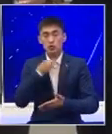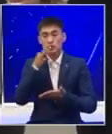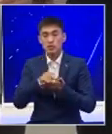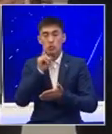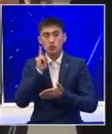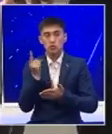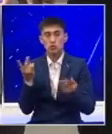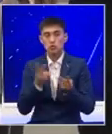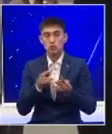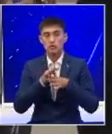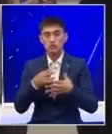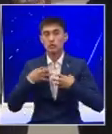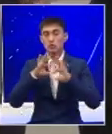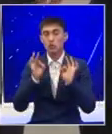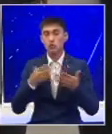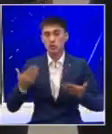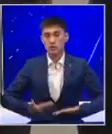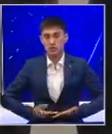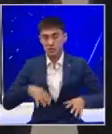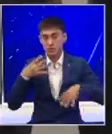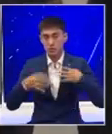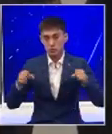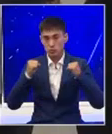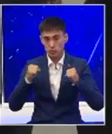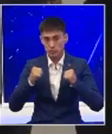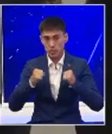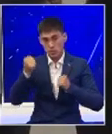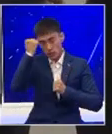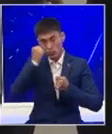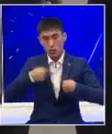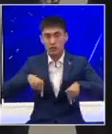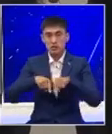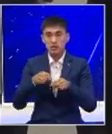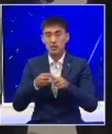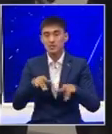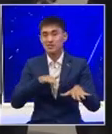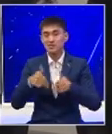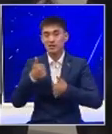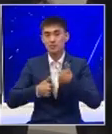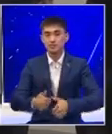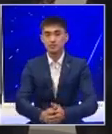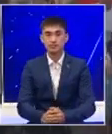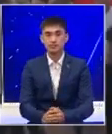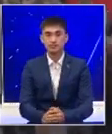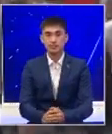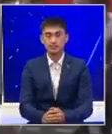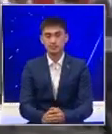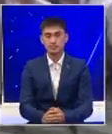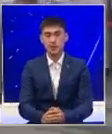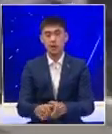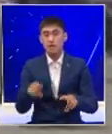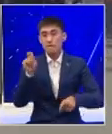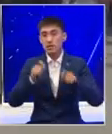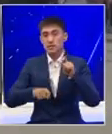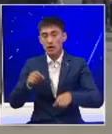молодежи что нужно вести здоровый образ жизни и заниматься спортом Благодарю организаторов за это состязание в